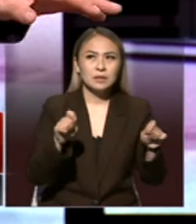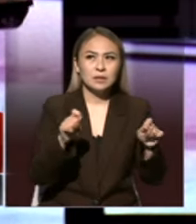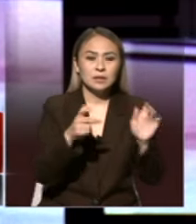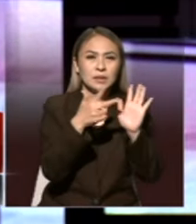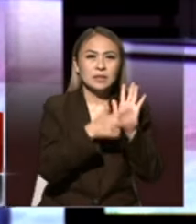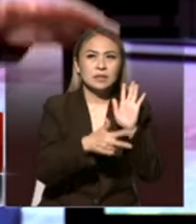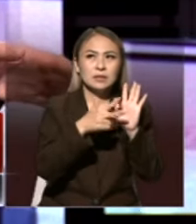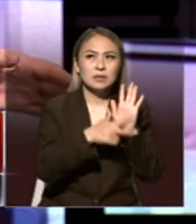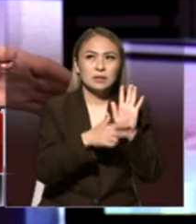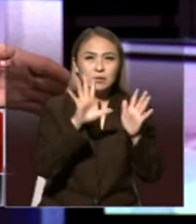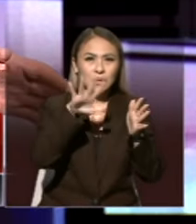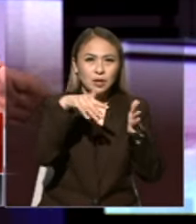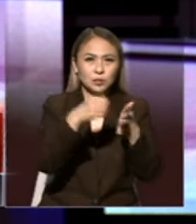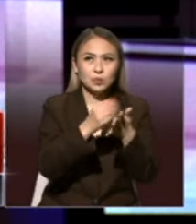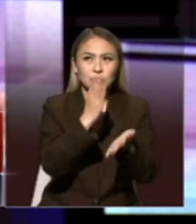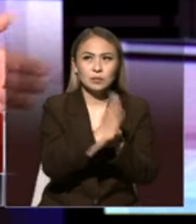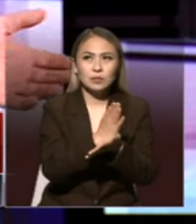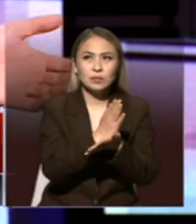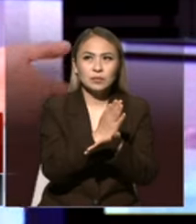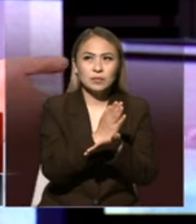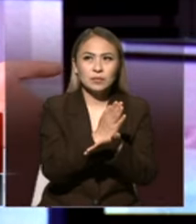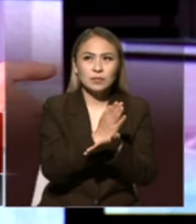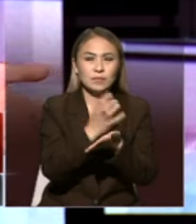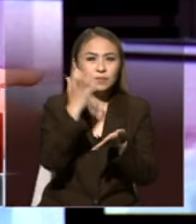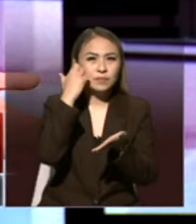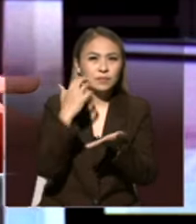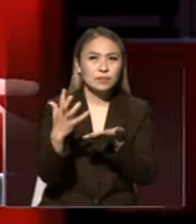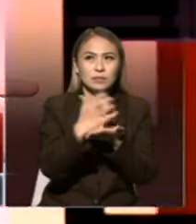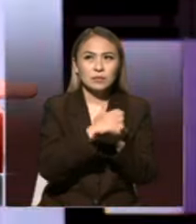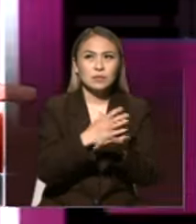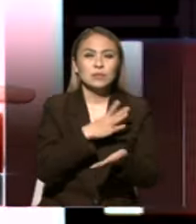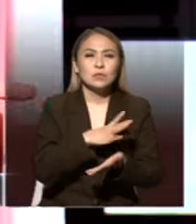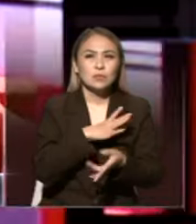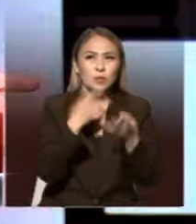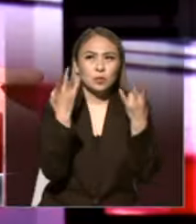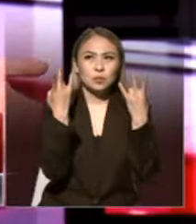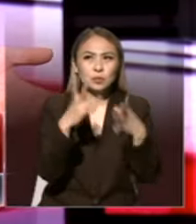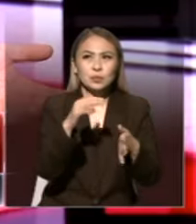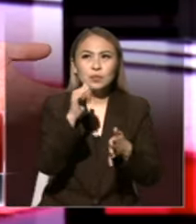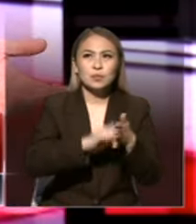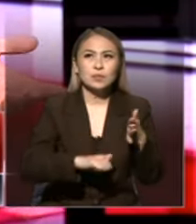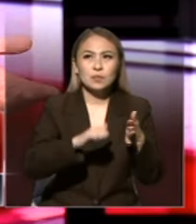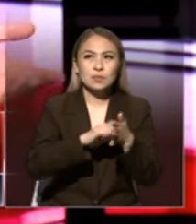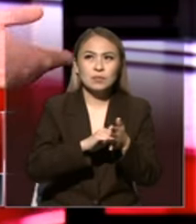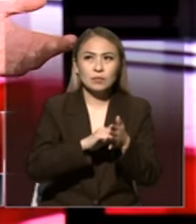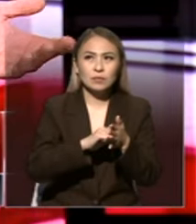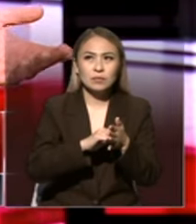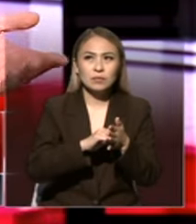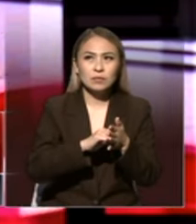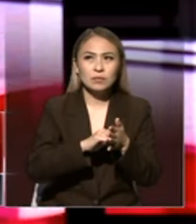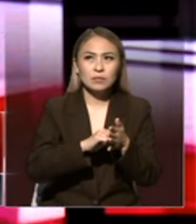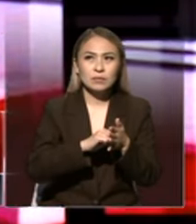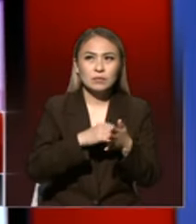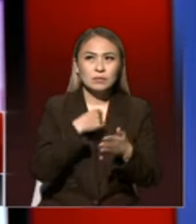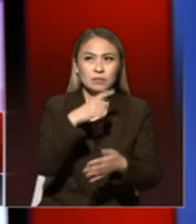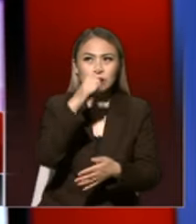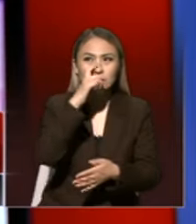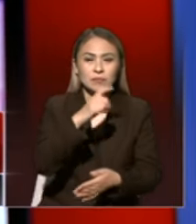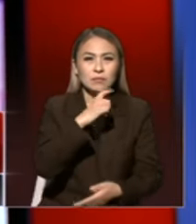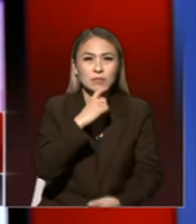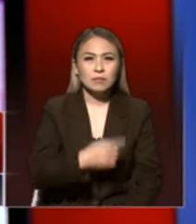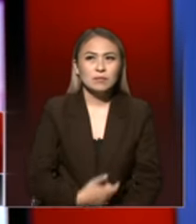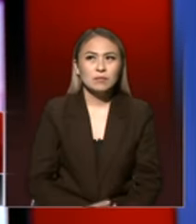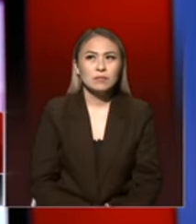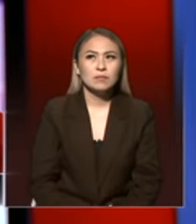82-дегі трактор, солар бар. Оған утилизацияның қажеті жоқ, мысалы, да? Не себепті оған утилизация керек? Мен соған мұйым жетпейді. Несін